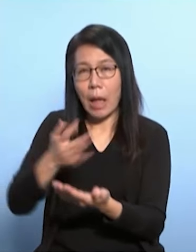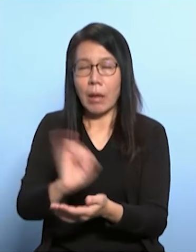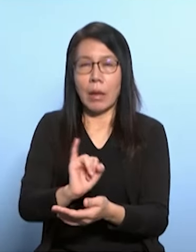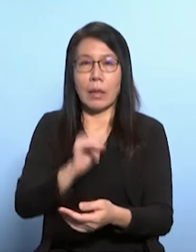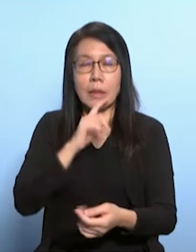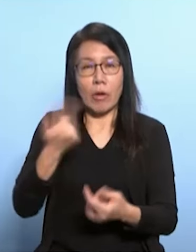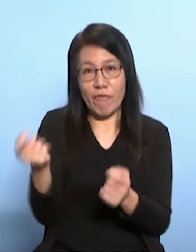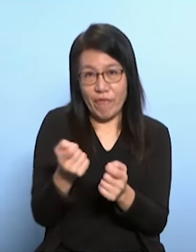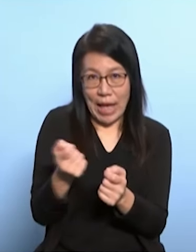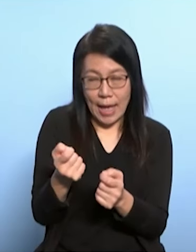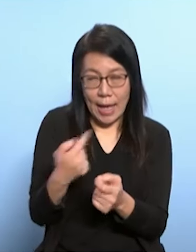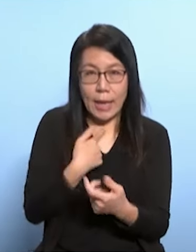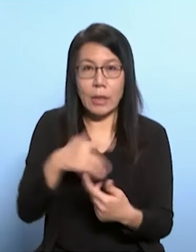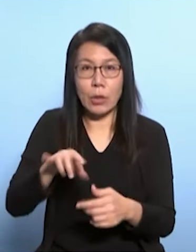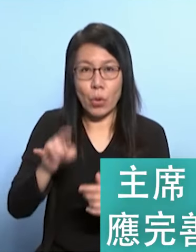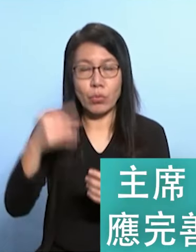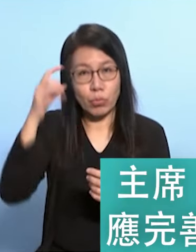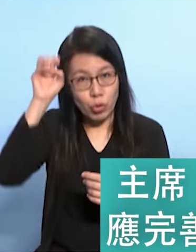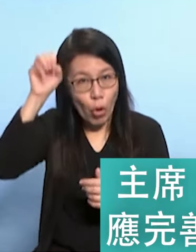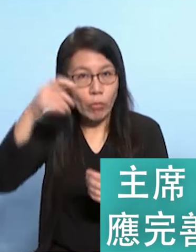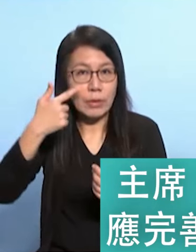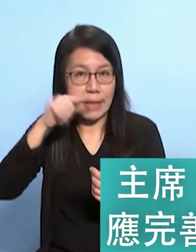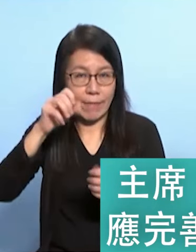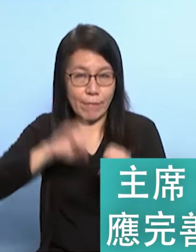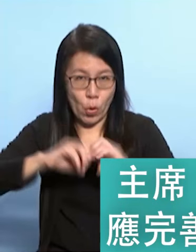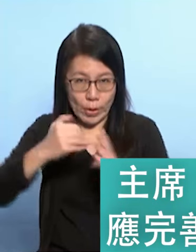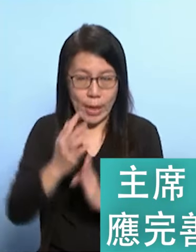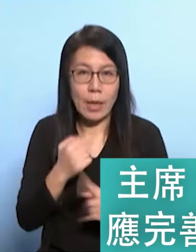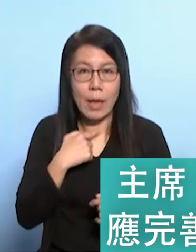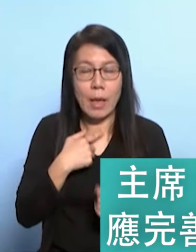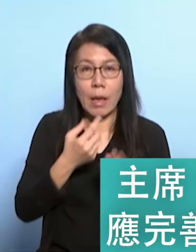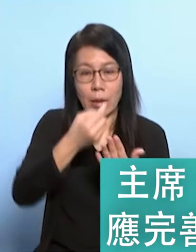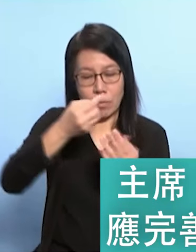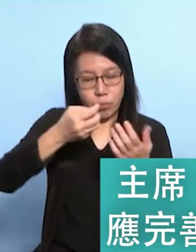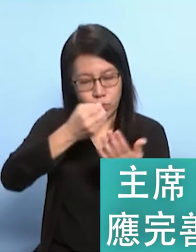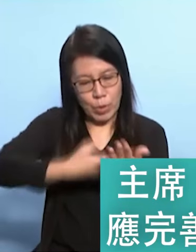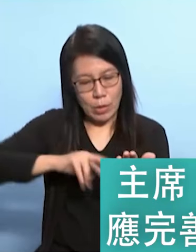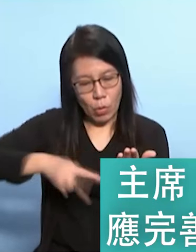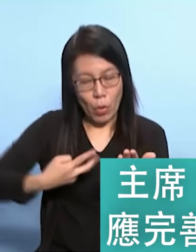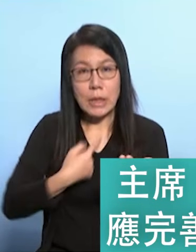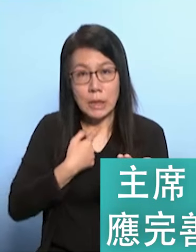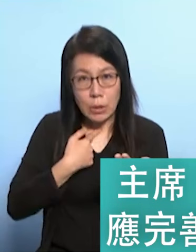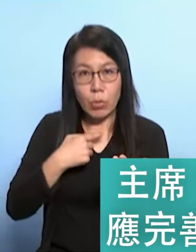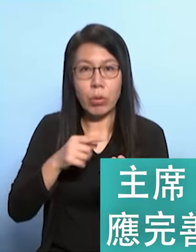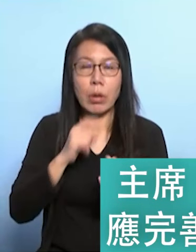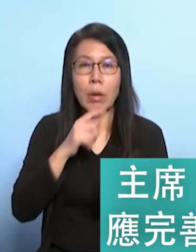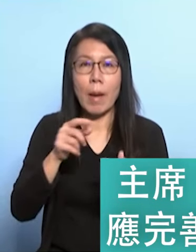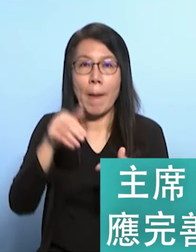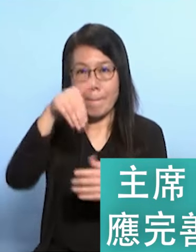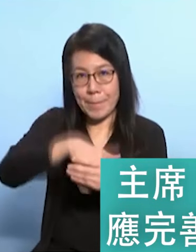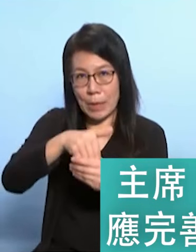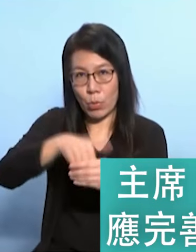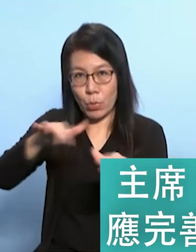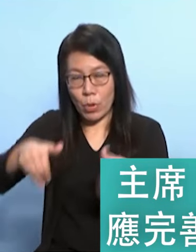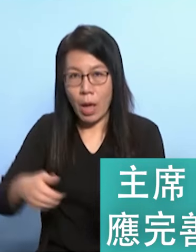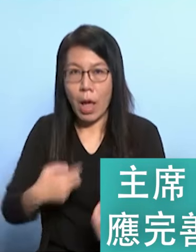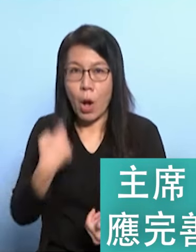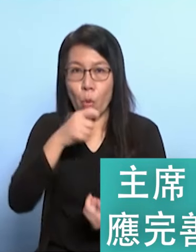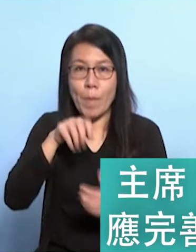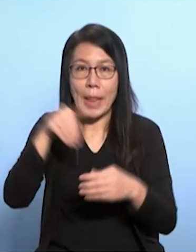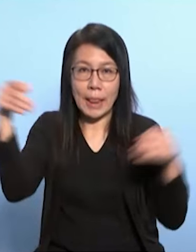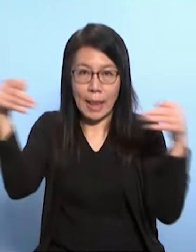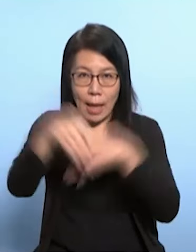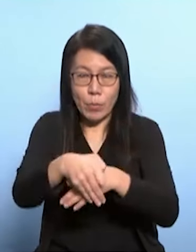科應用。主席，黃國議員的修正案提到當局應該是完善審批標書及顧問合約的機